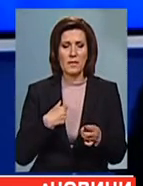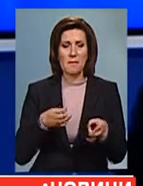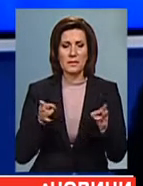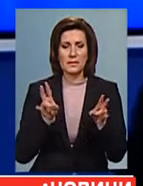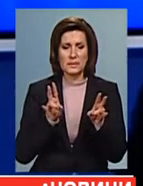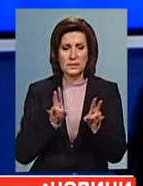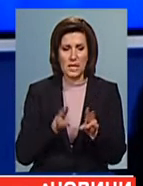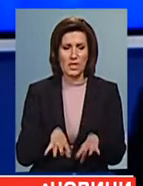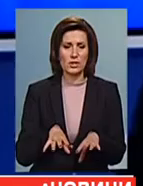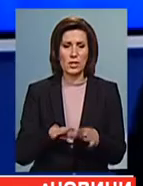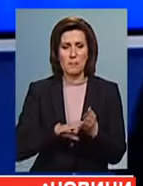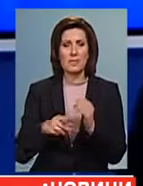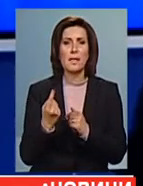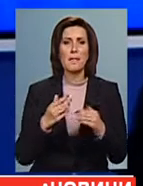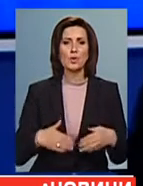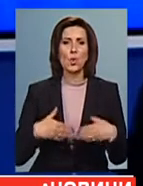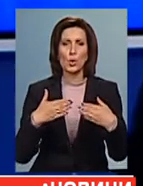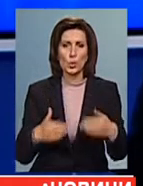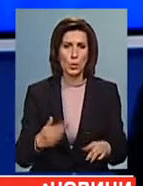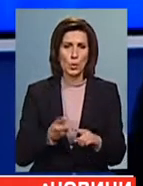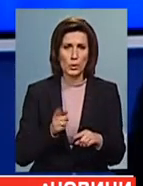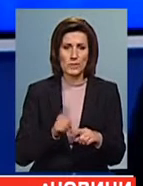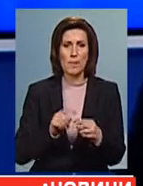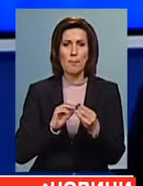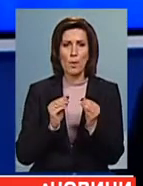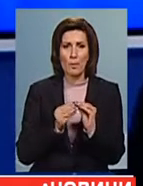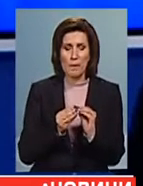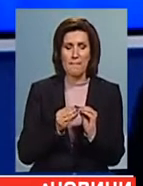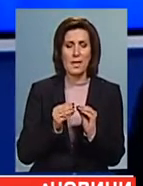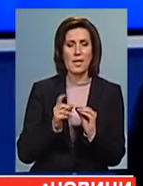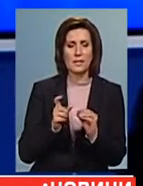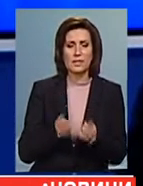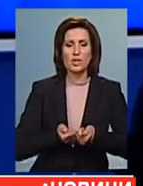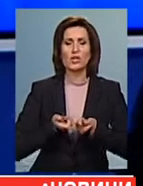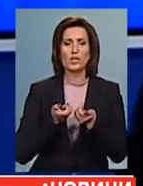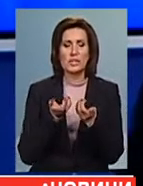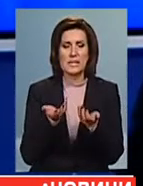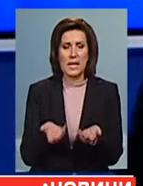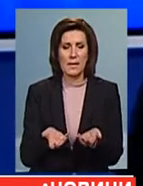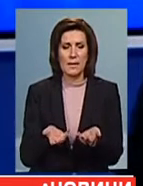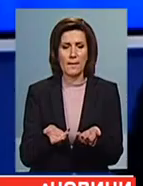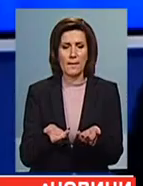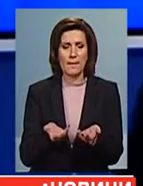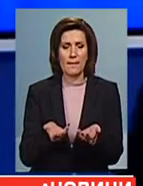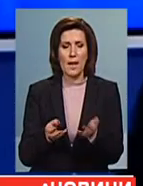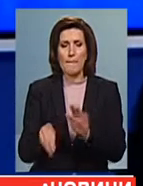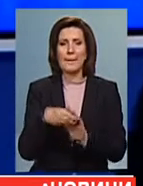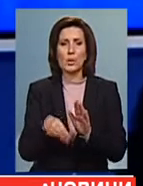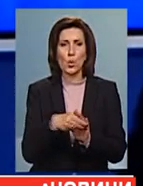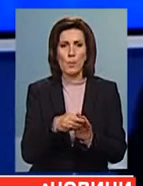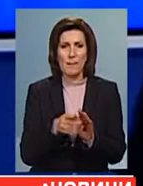залишились після першого туру. Це проблема з чисельними підкопами